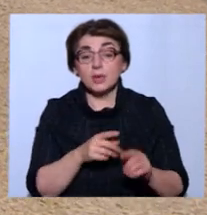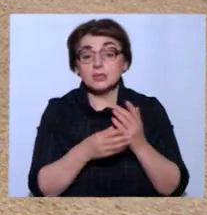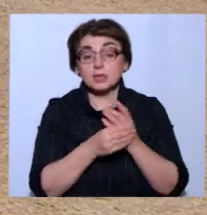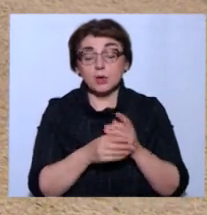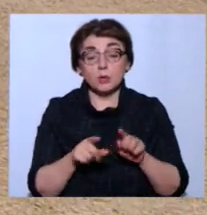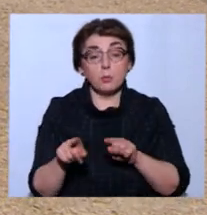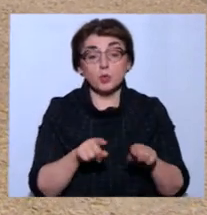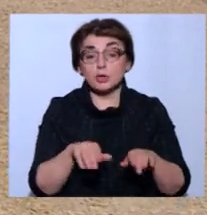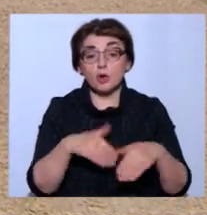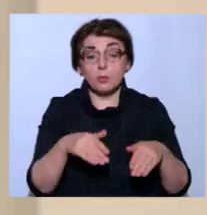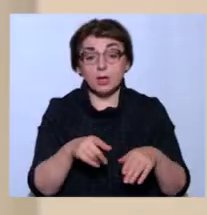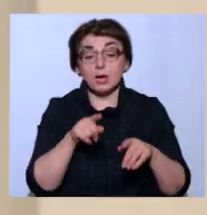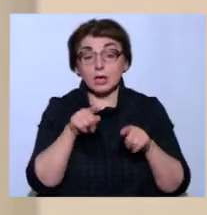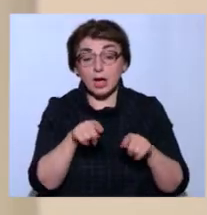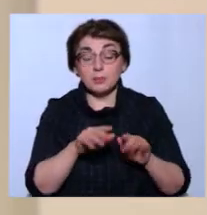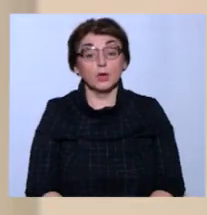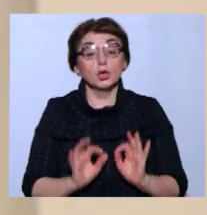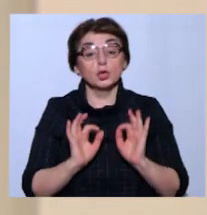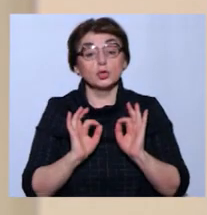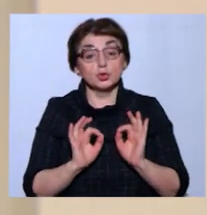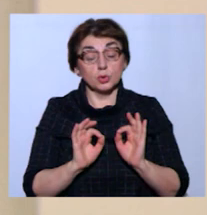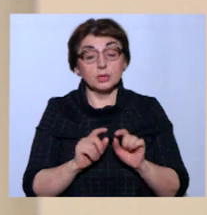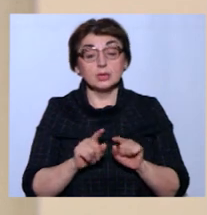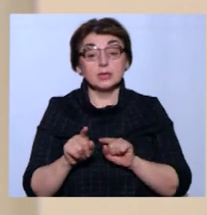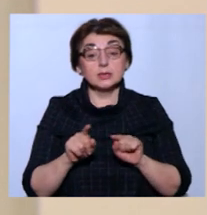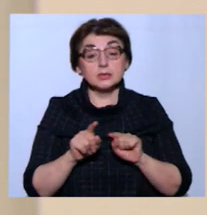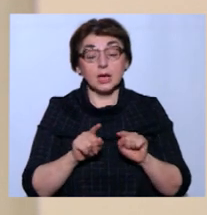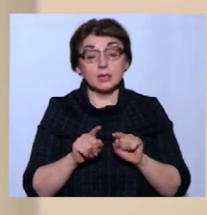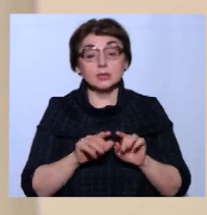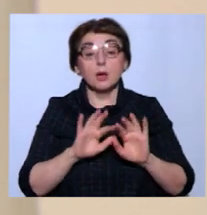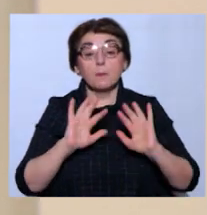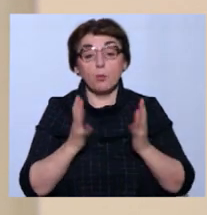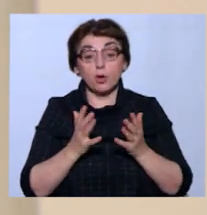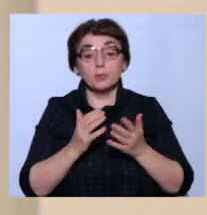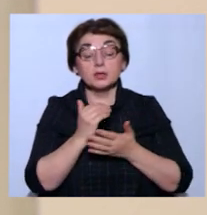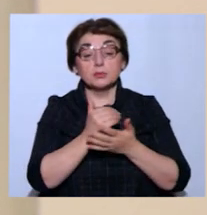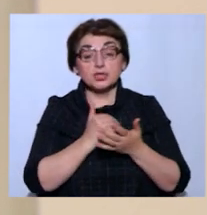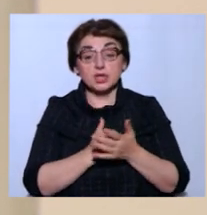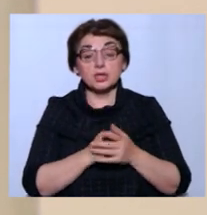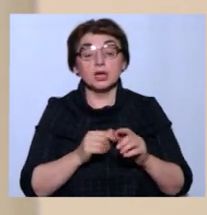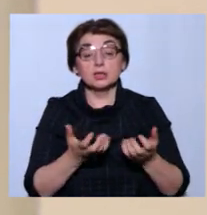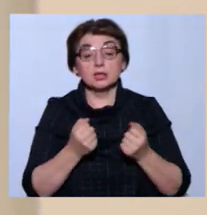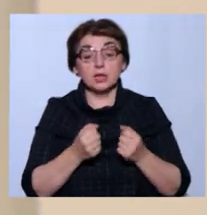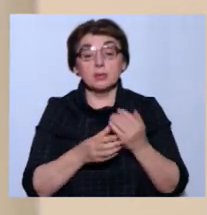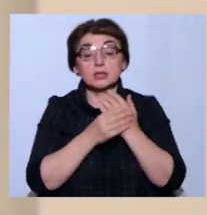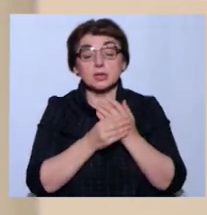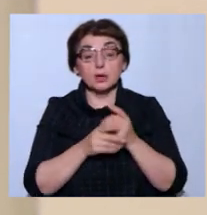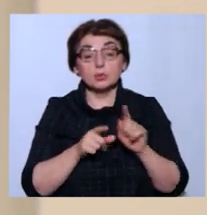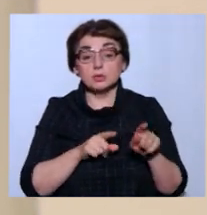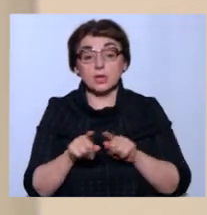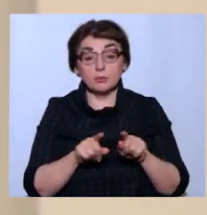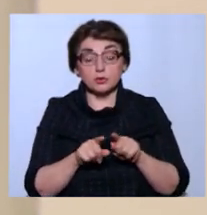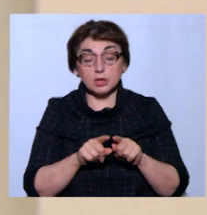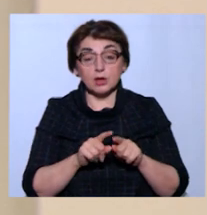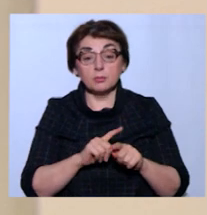მას ამოძრავებს. სწორედ ძალის მოქმედების შედეგად ხდება სხეულის ამოძრავება, სიჩქარის